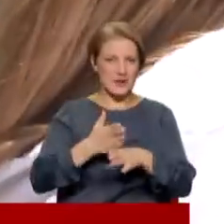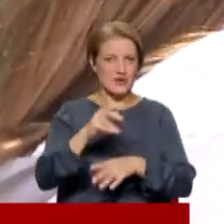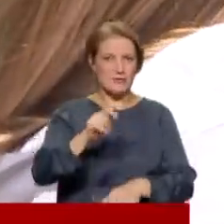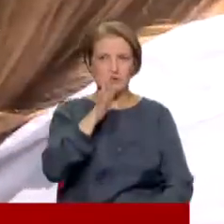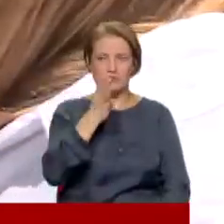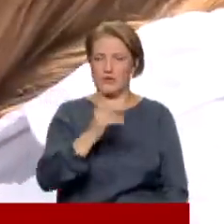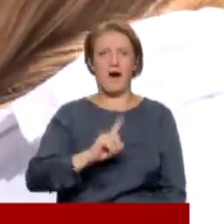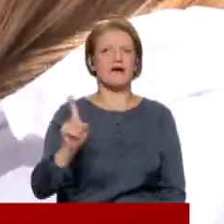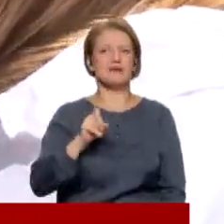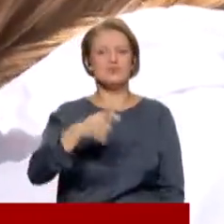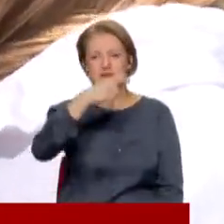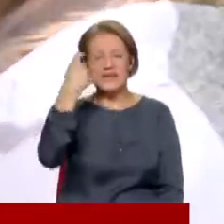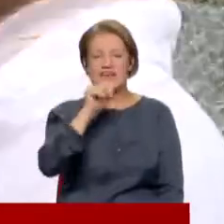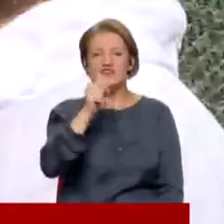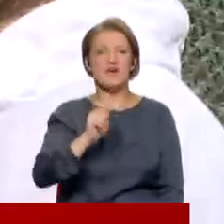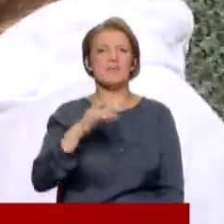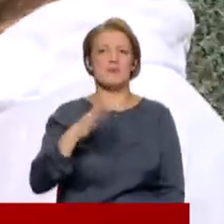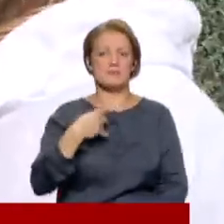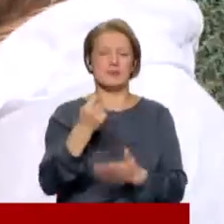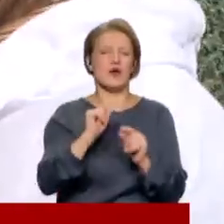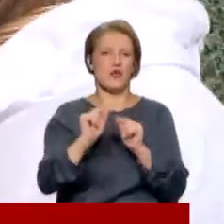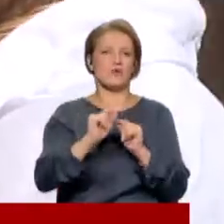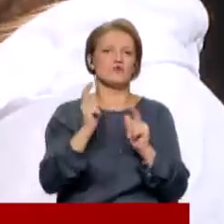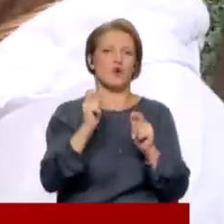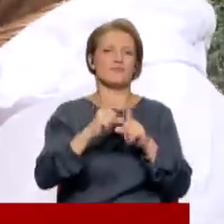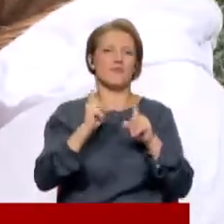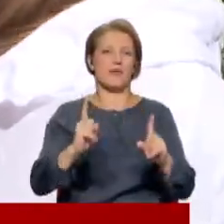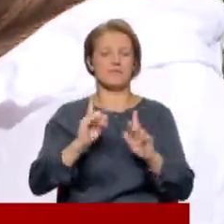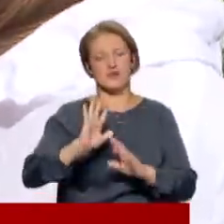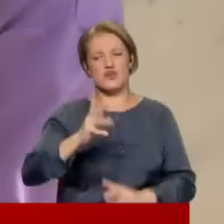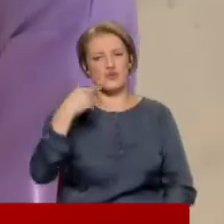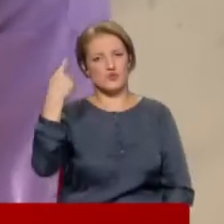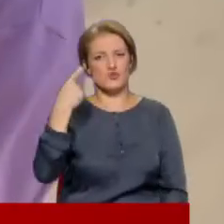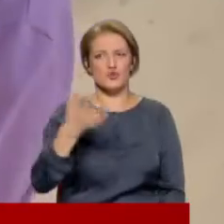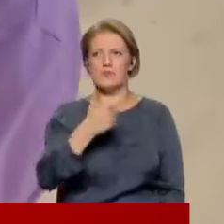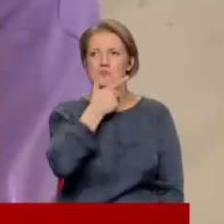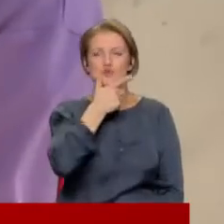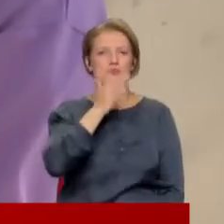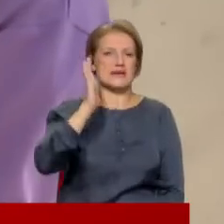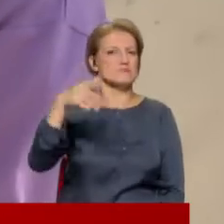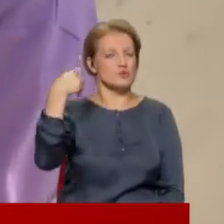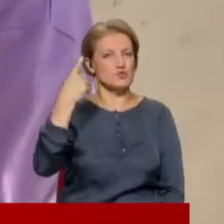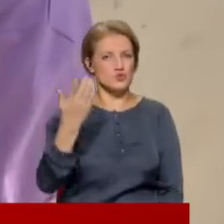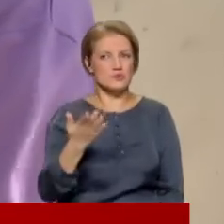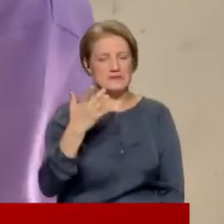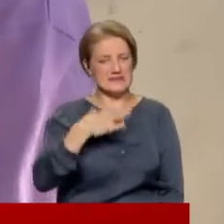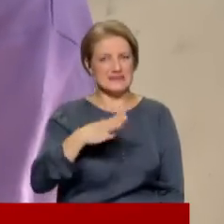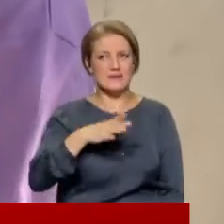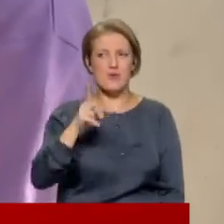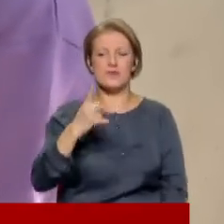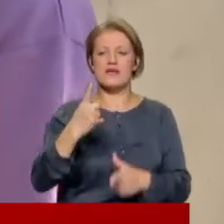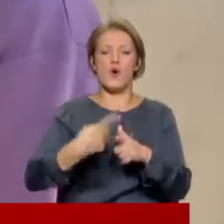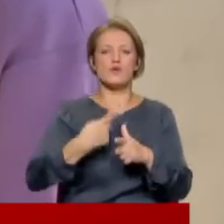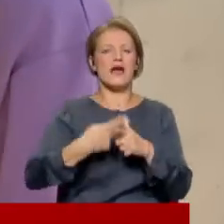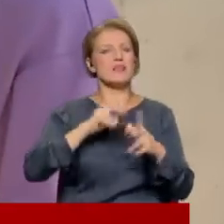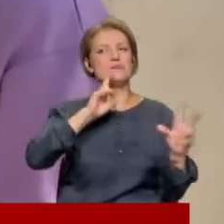gerçekleştirebiliyor musun? Hayır, bu yaz hiç gerçekleştiremiyorum. Maddi açıdan da çok zor bir dönemden geçtiğimizi düşünüyorum. Bodrum'a falan gitmek, orada işte bir